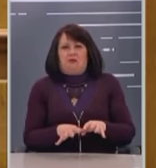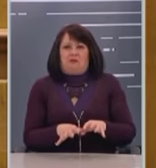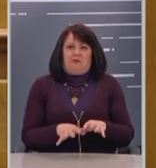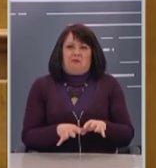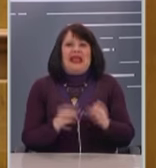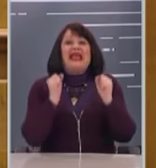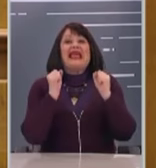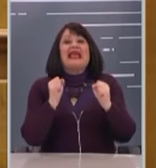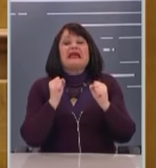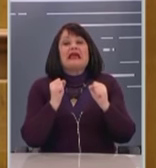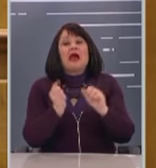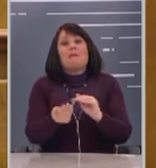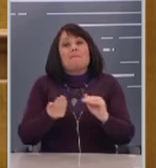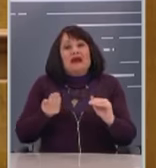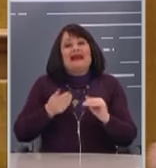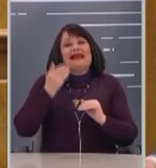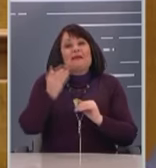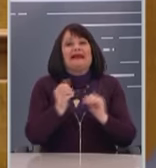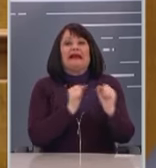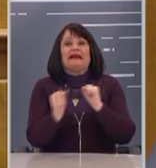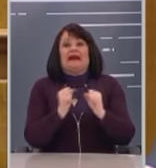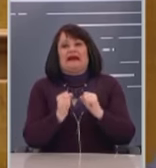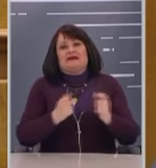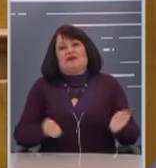της υγείας πριν, αλλά και μετά την κρίση.